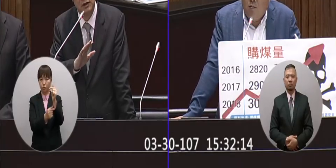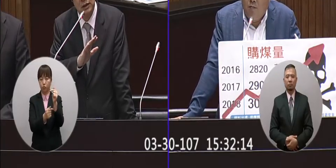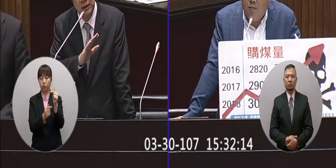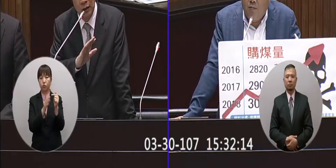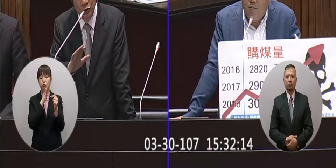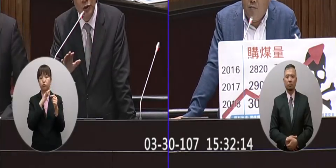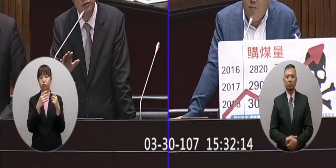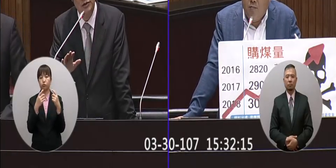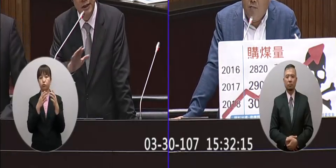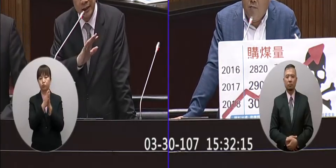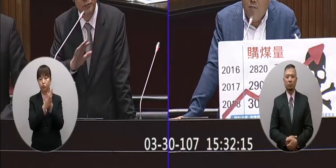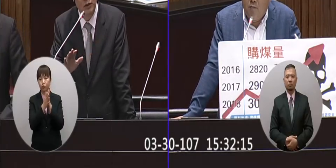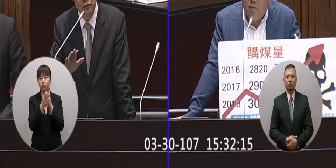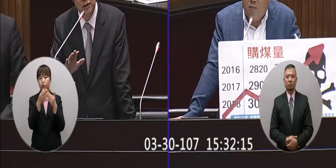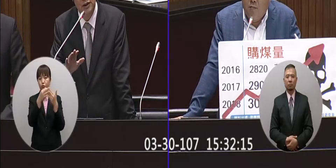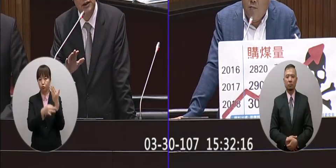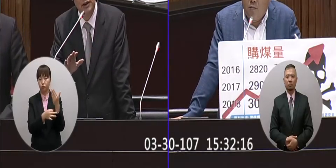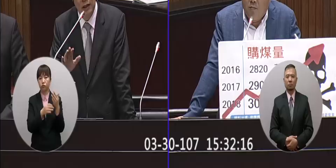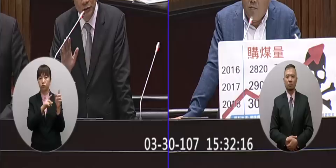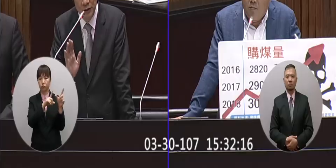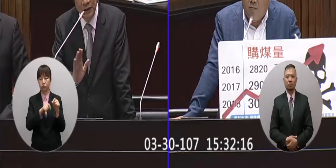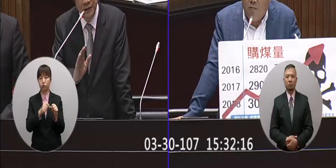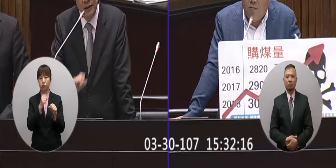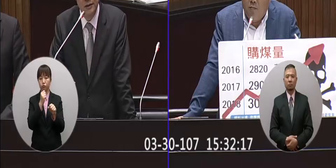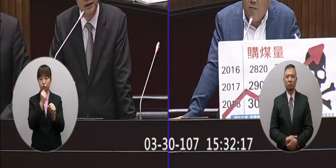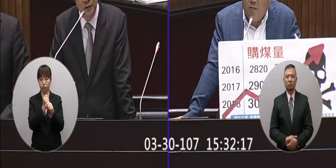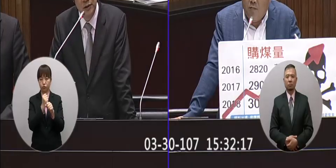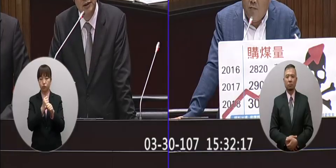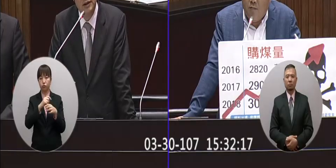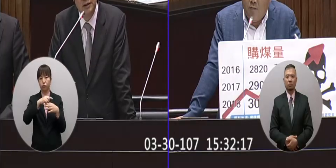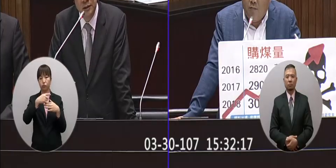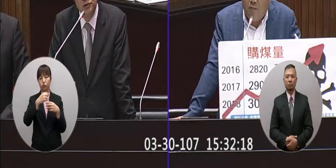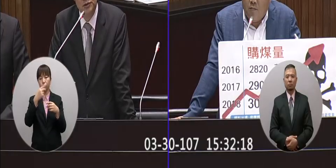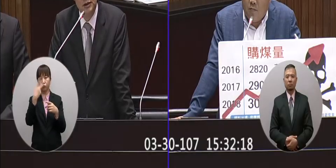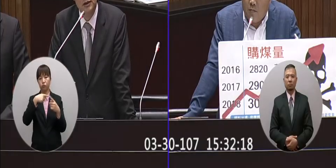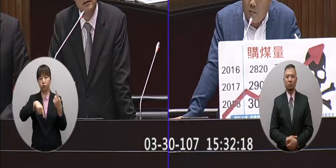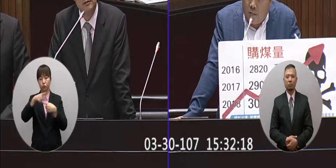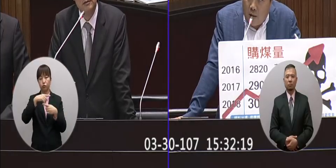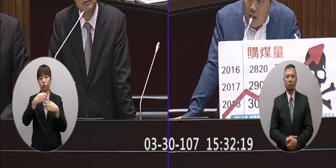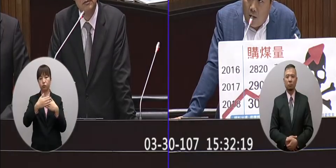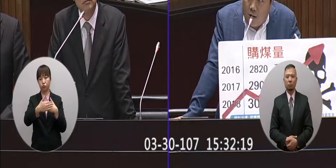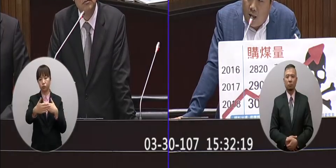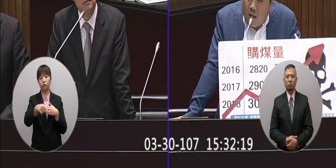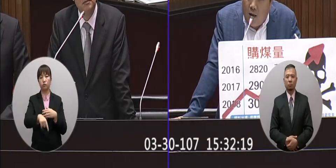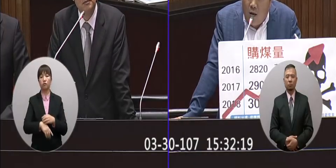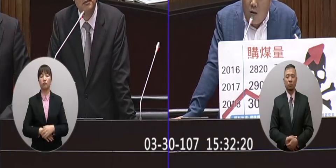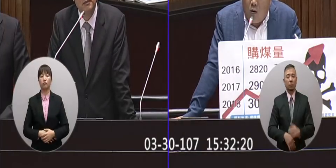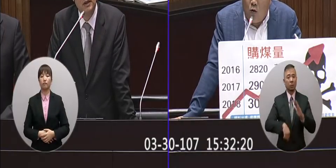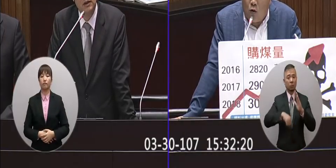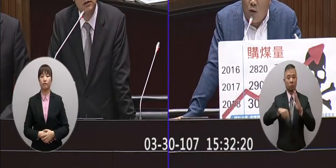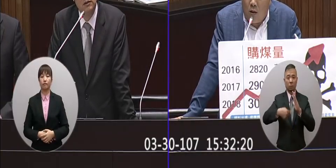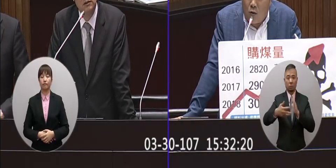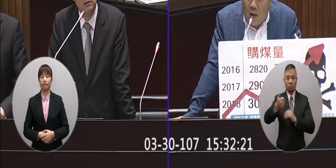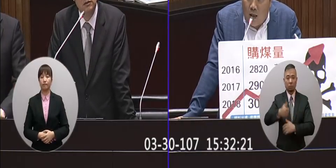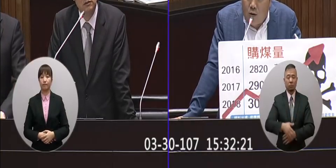的要求，这三个标准，然后去进行再转的这个程序。 好，院长，如果说要说安